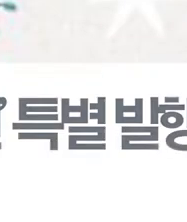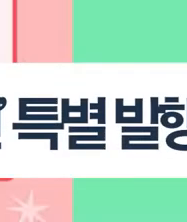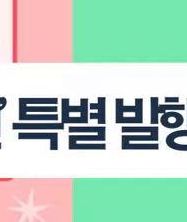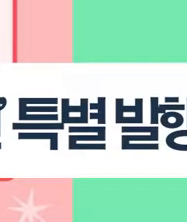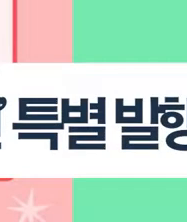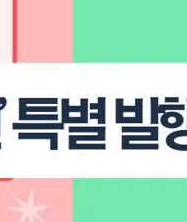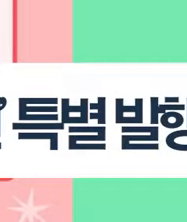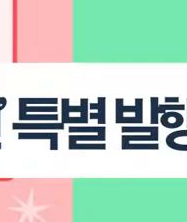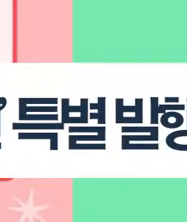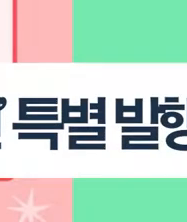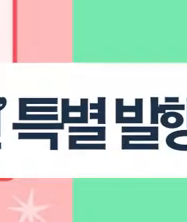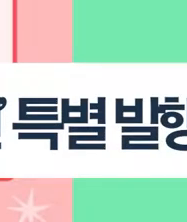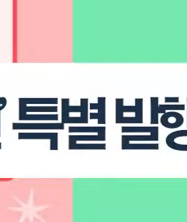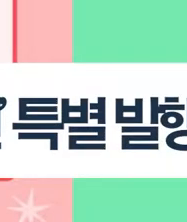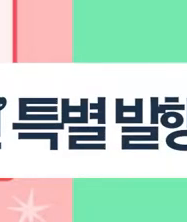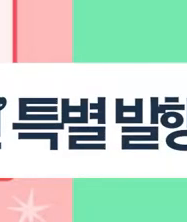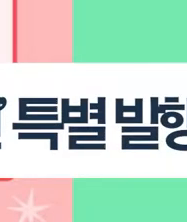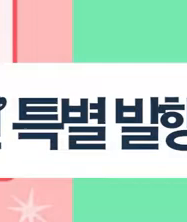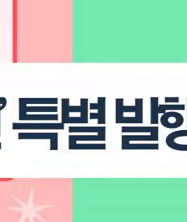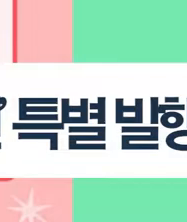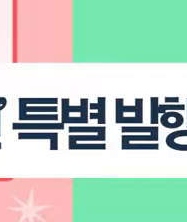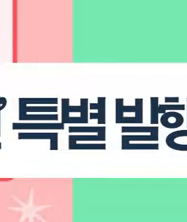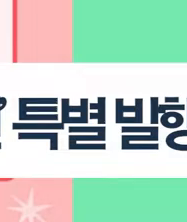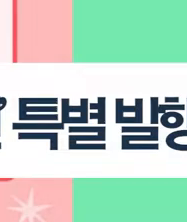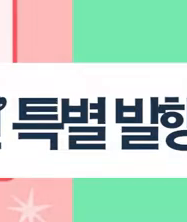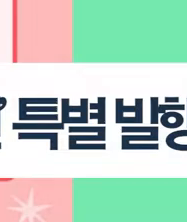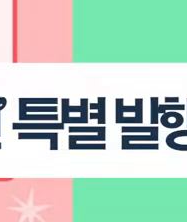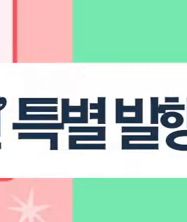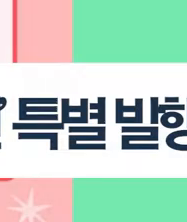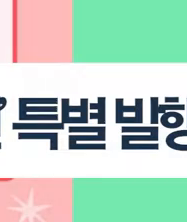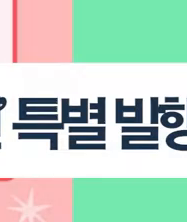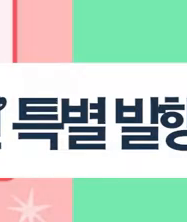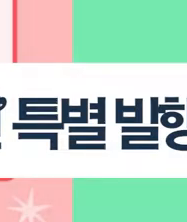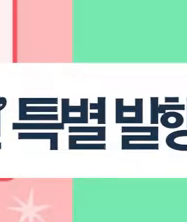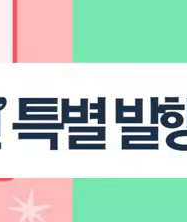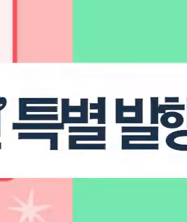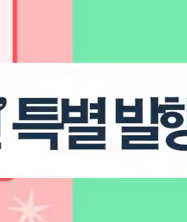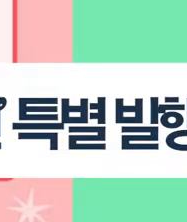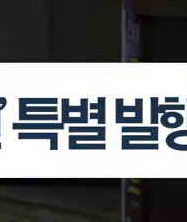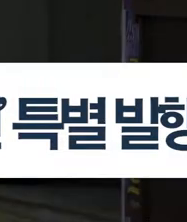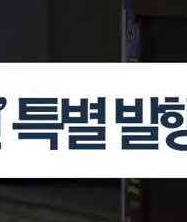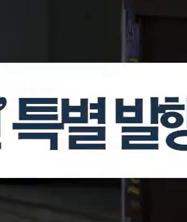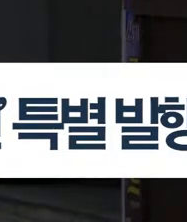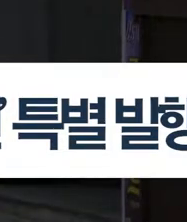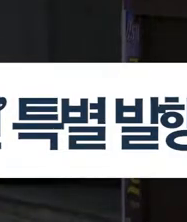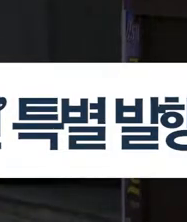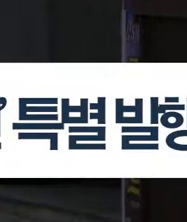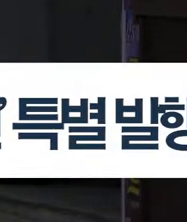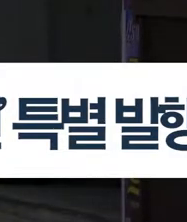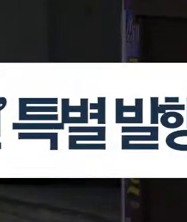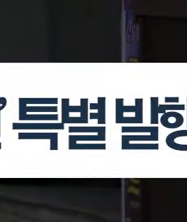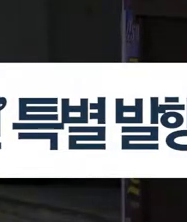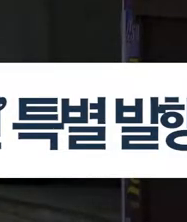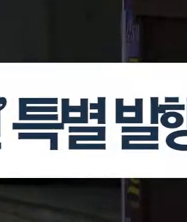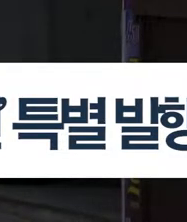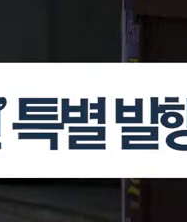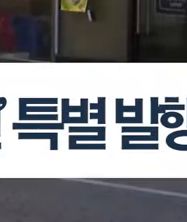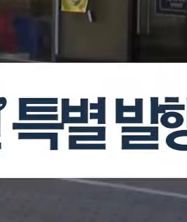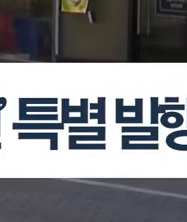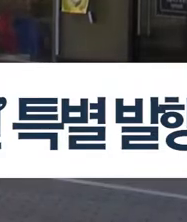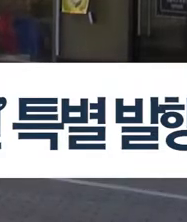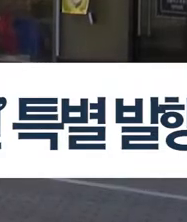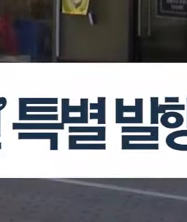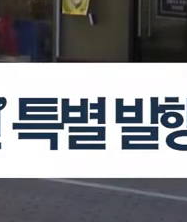강서구가 오프라인 매출 감소로 새로운 유통 판로를 개척하고 있는 지역 소상공인을 돕기 위해 17억 7천 여 만 원 규모의 이